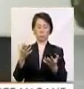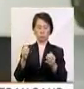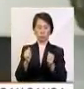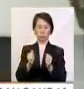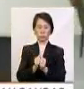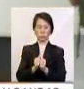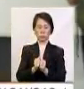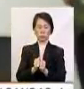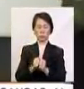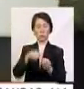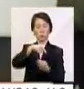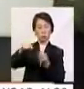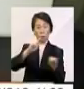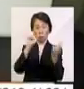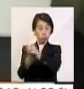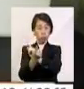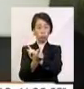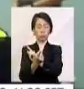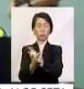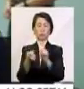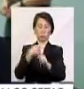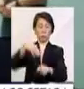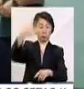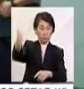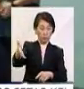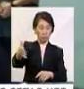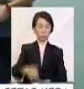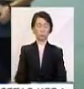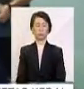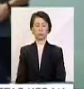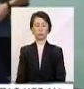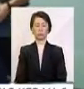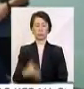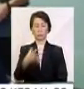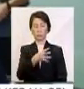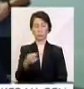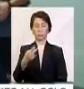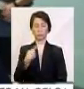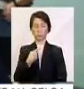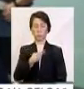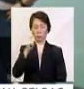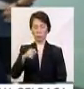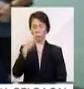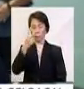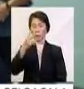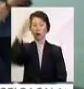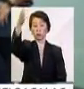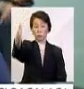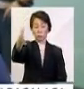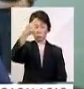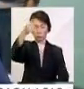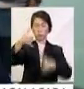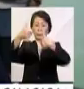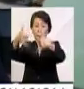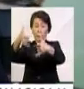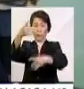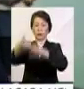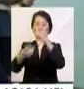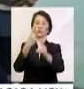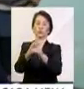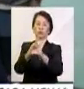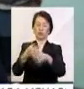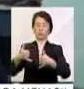perlu aware dengan situasi turnover tu daripada pihak lawan. Dan kita kena tengok kehadapan untuk Piala Dunia nanti. Kita